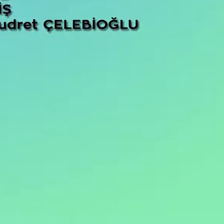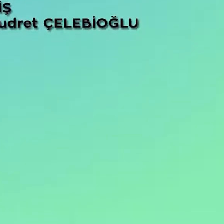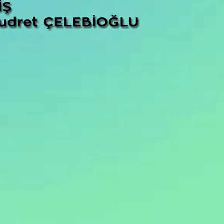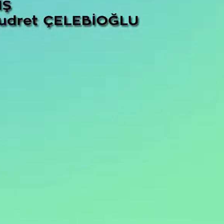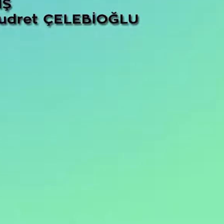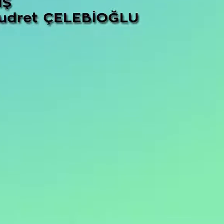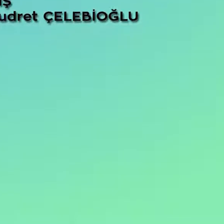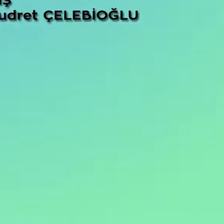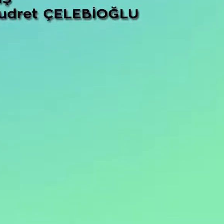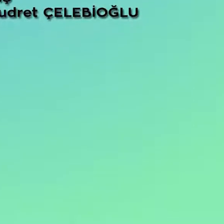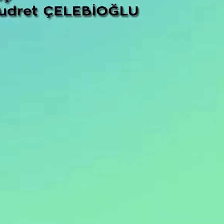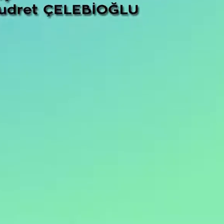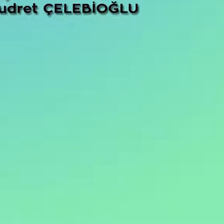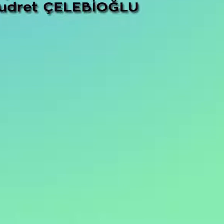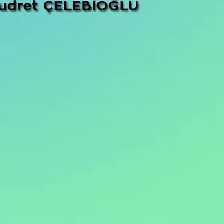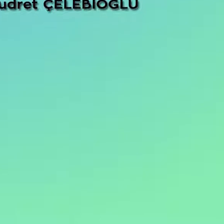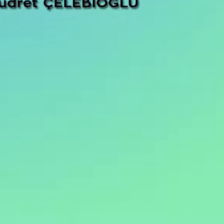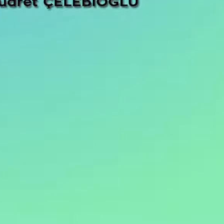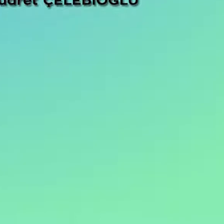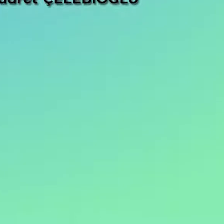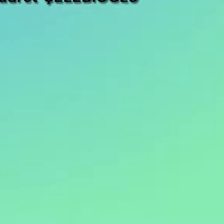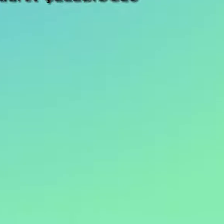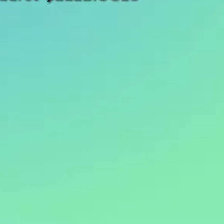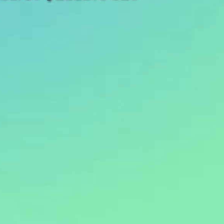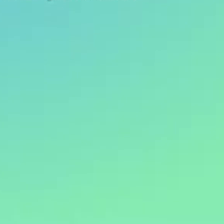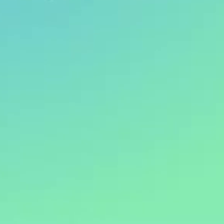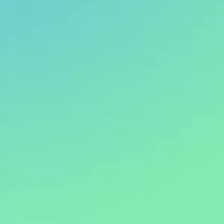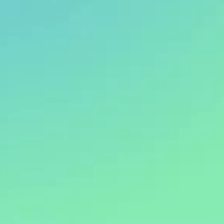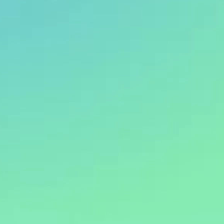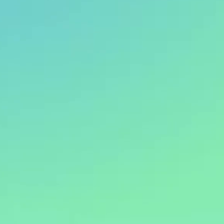Traverten. Ben Ali Cevher Özbilgin.